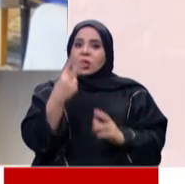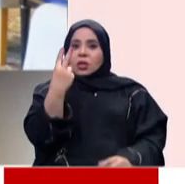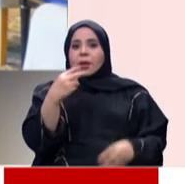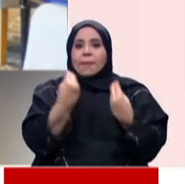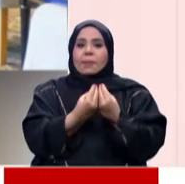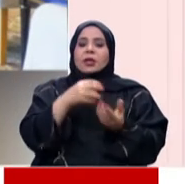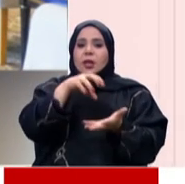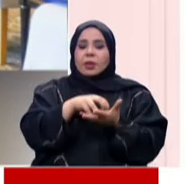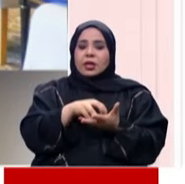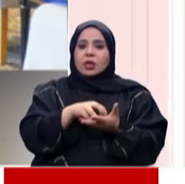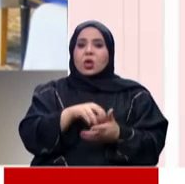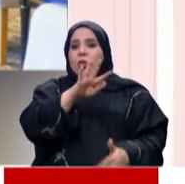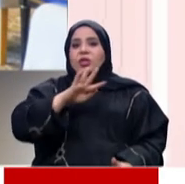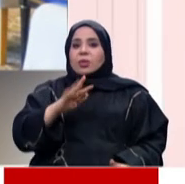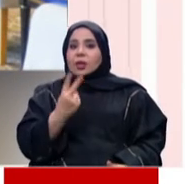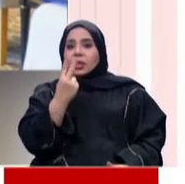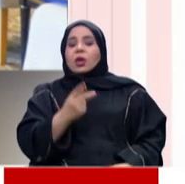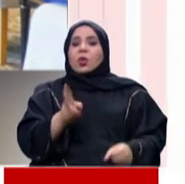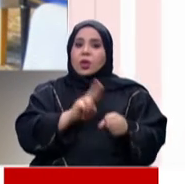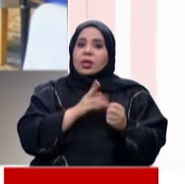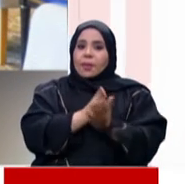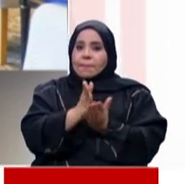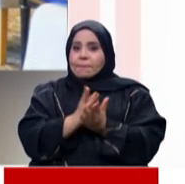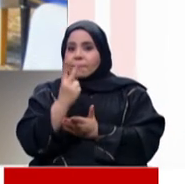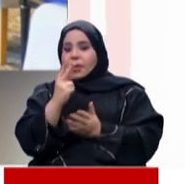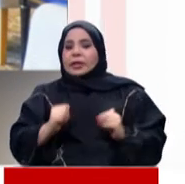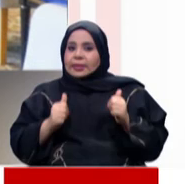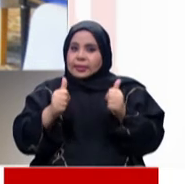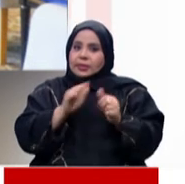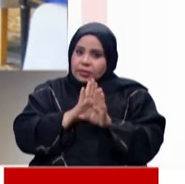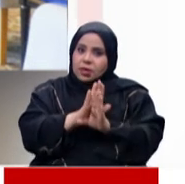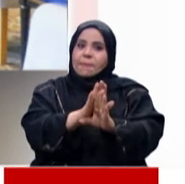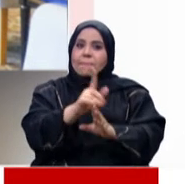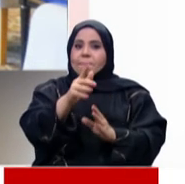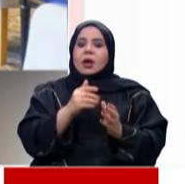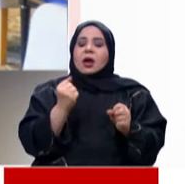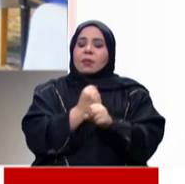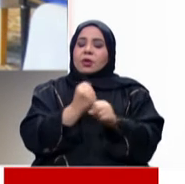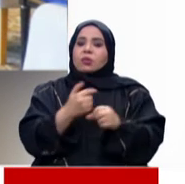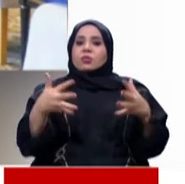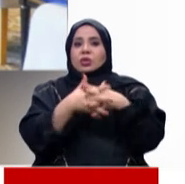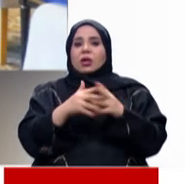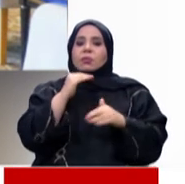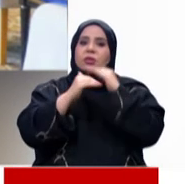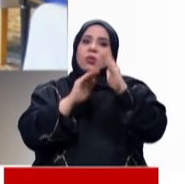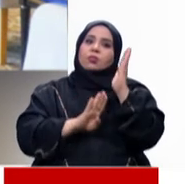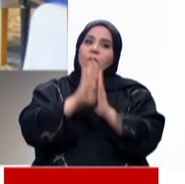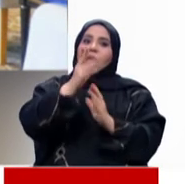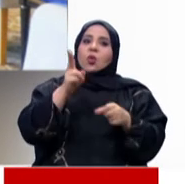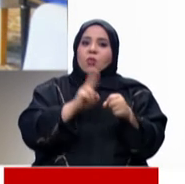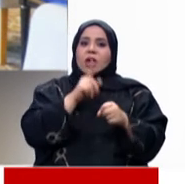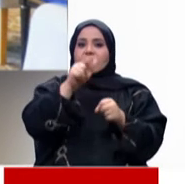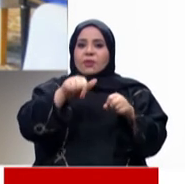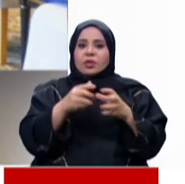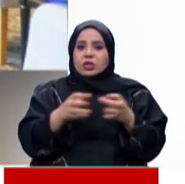الثنائي بين البلدين في مختلف المجالات والدفع بمسار التعاون المشترك إلى مستويات أشمل. هذا وقد تم